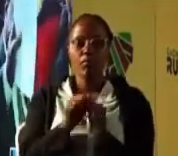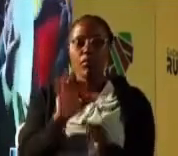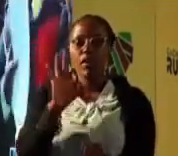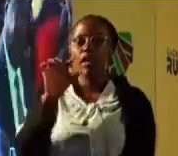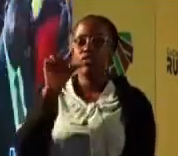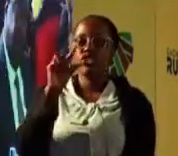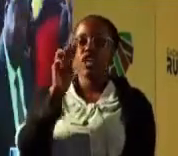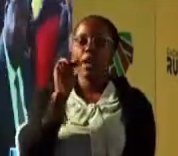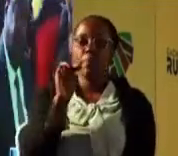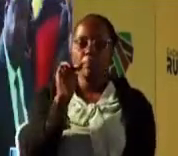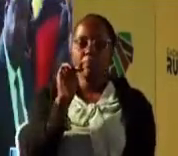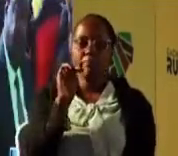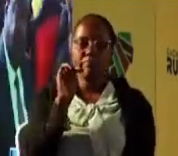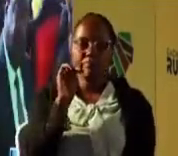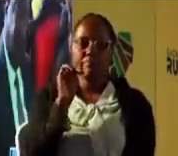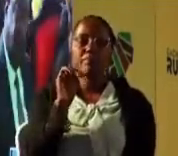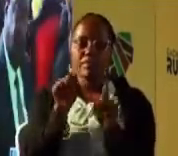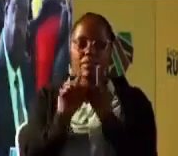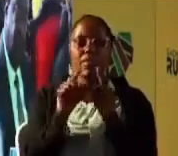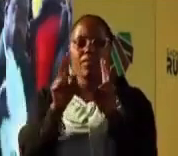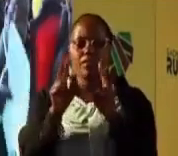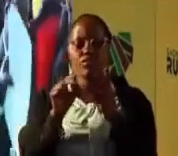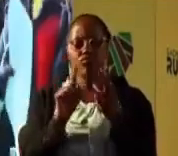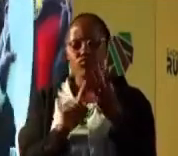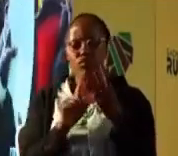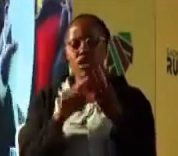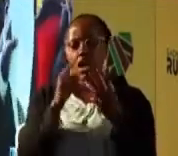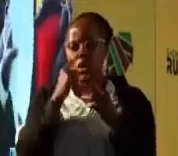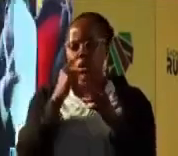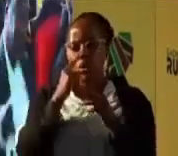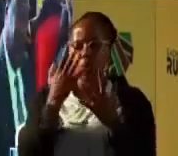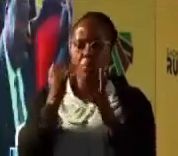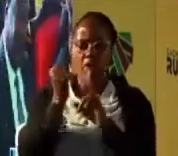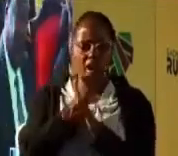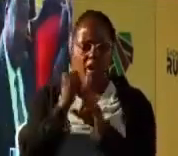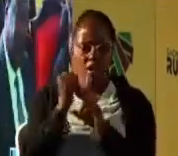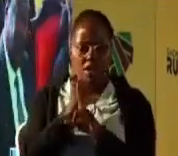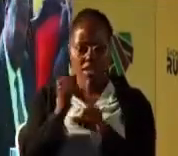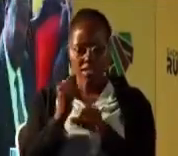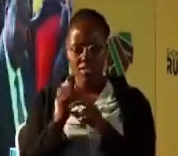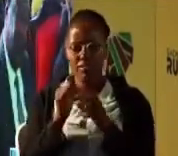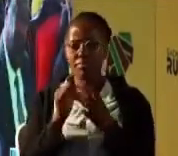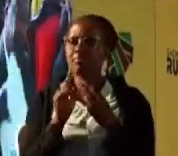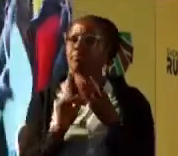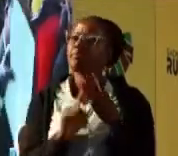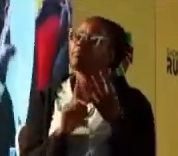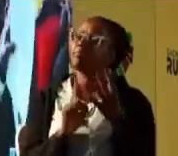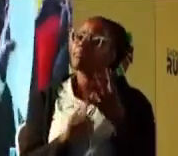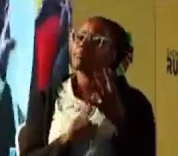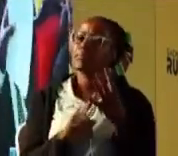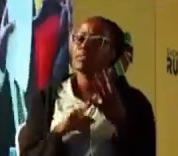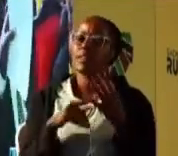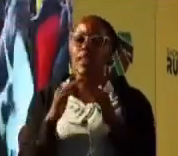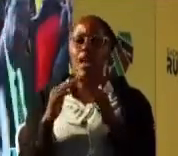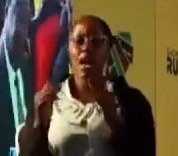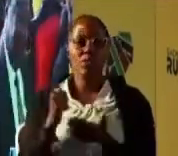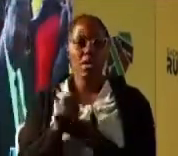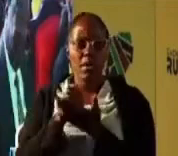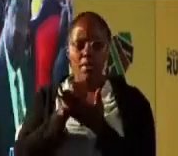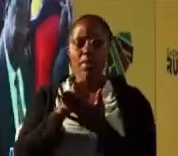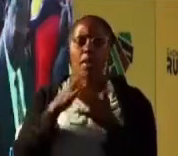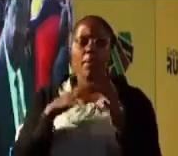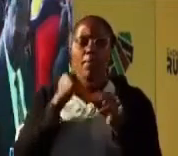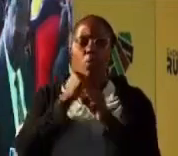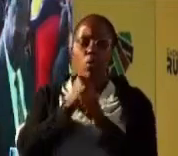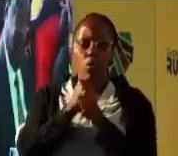FGM. Iko na maneno ya domestic violence. Iko na maneno ya house help. You know, wale